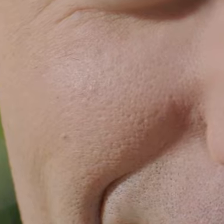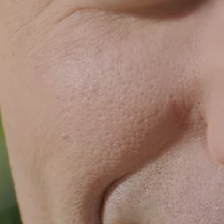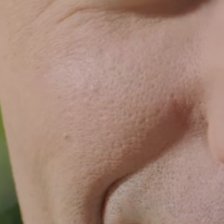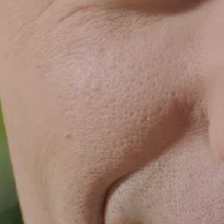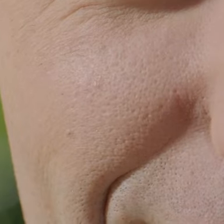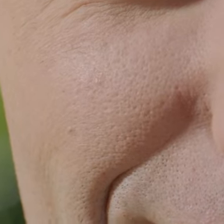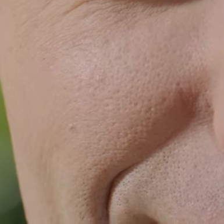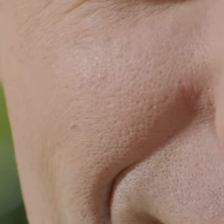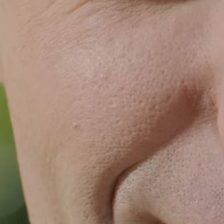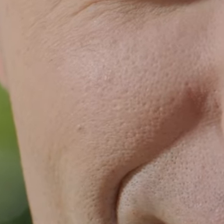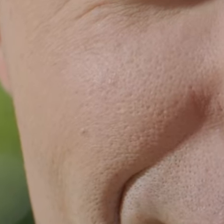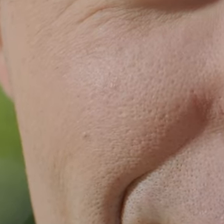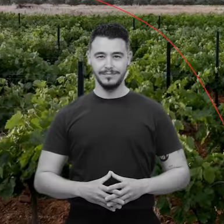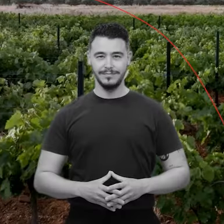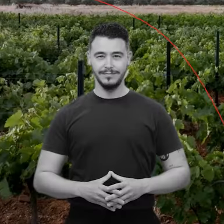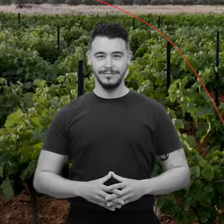κάτι